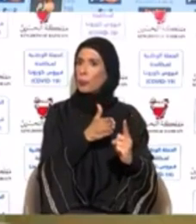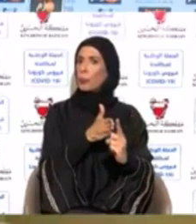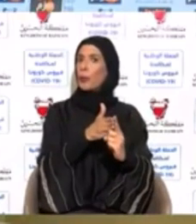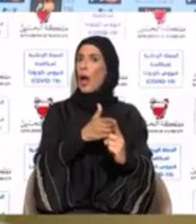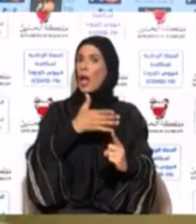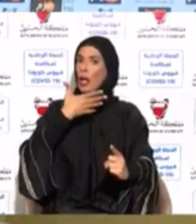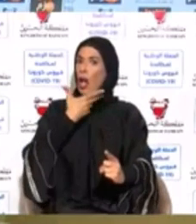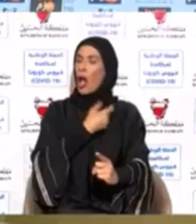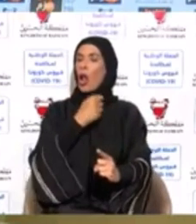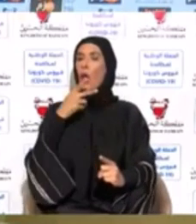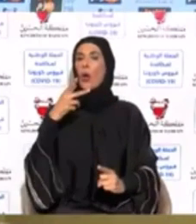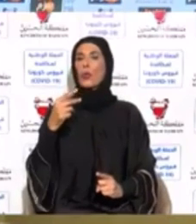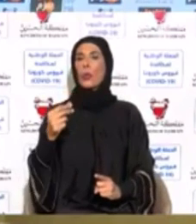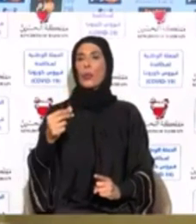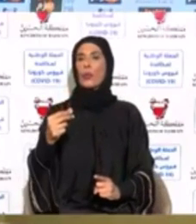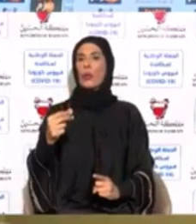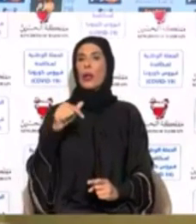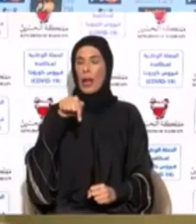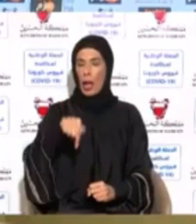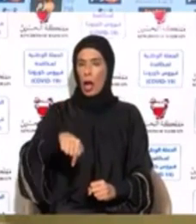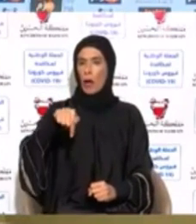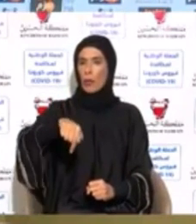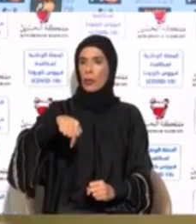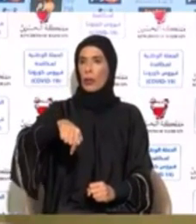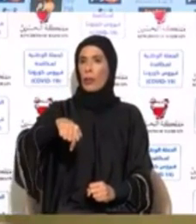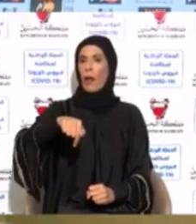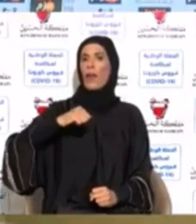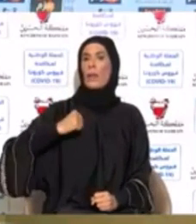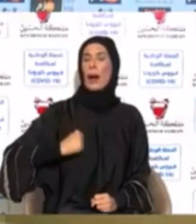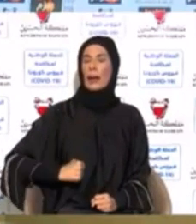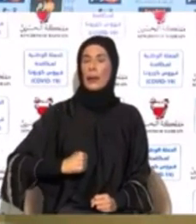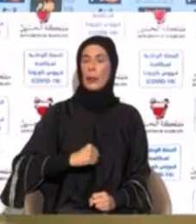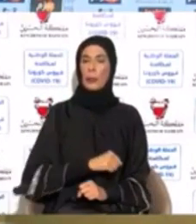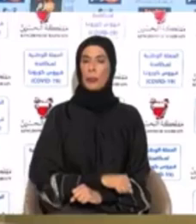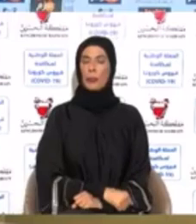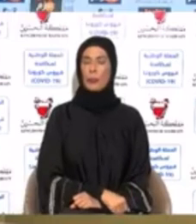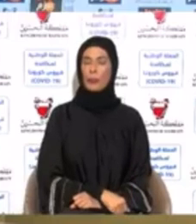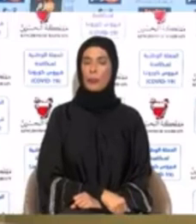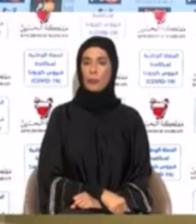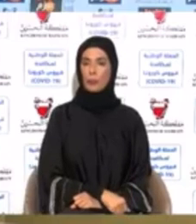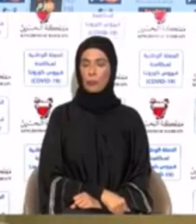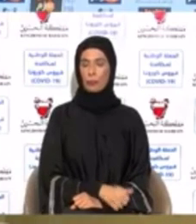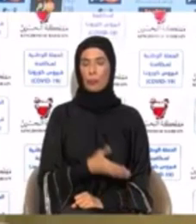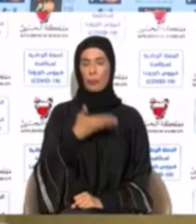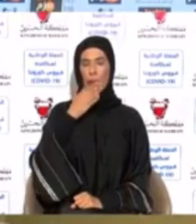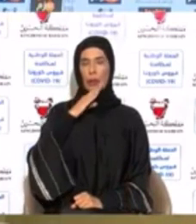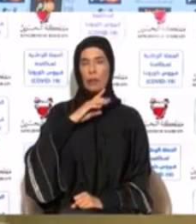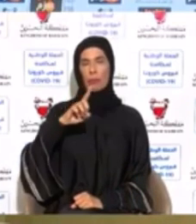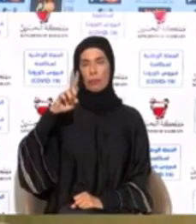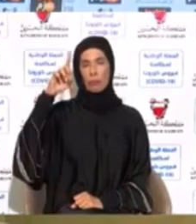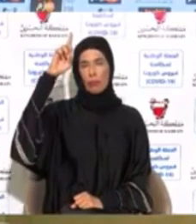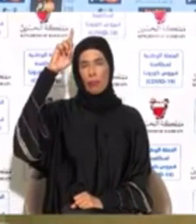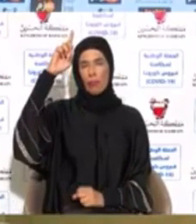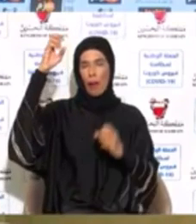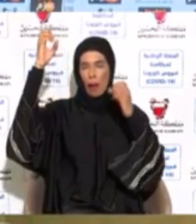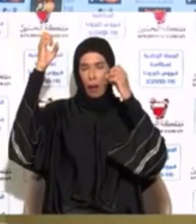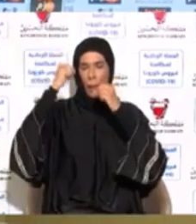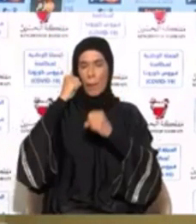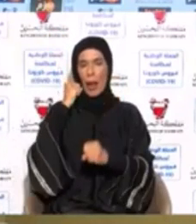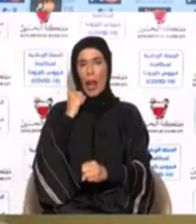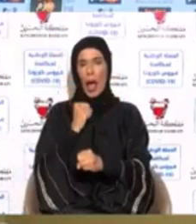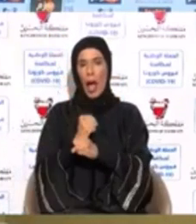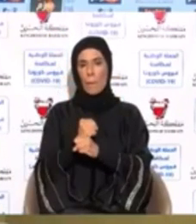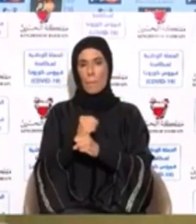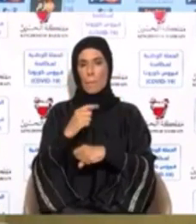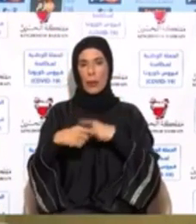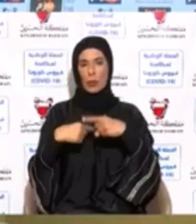اللقاحات، من ضمنها اللقاح المستخدم الآن في مملكة البحرين. والحمد لله فضل الله وفضل جهود القائمين